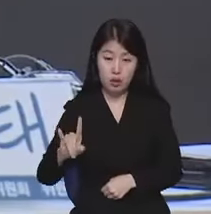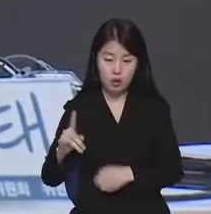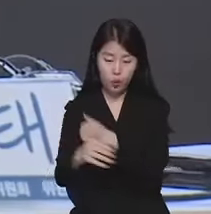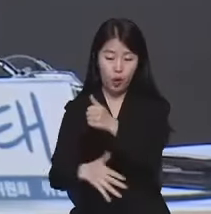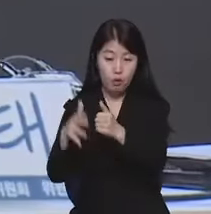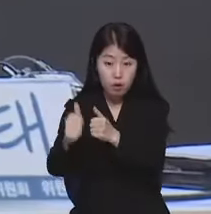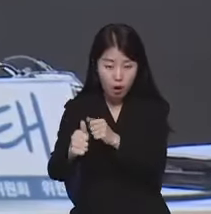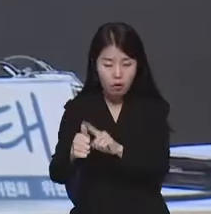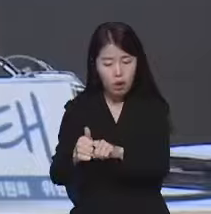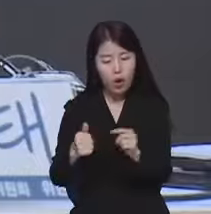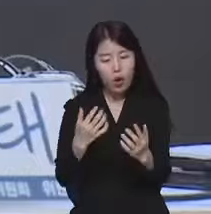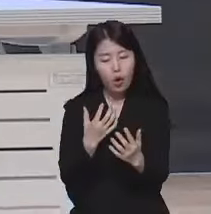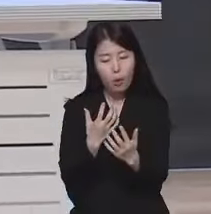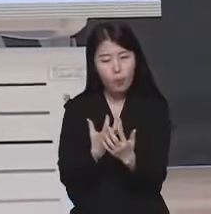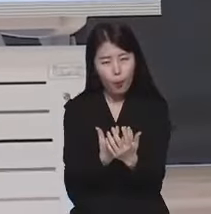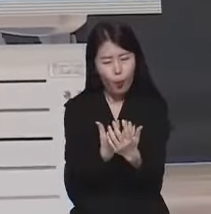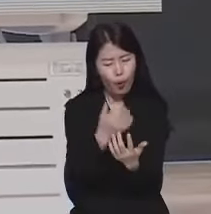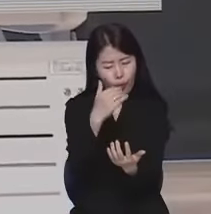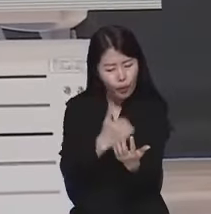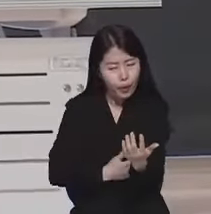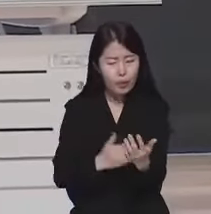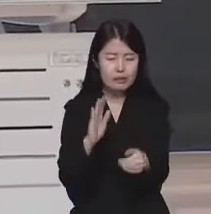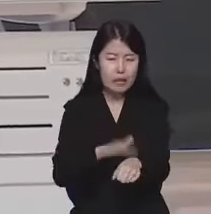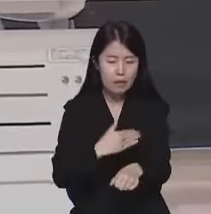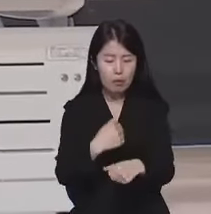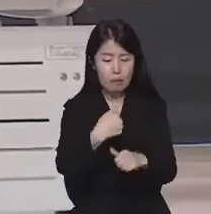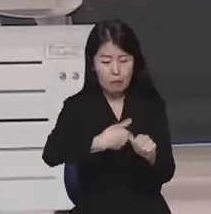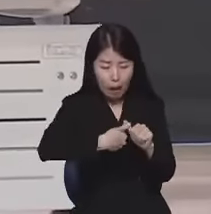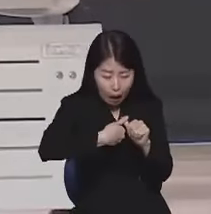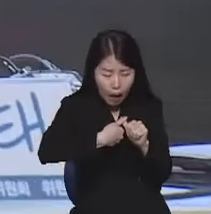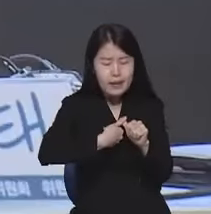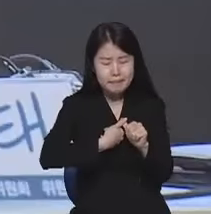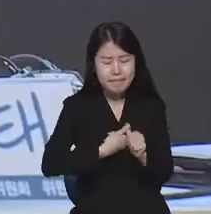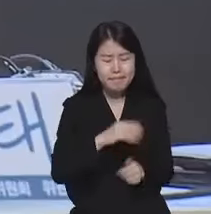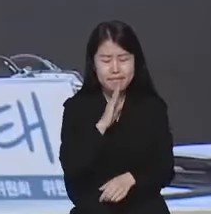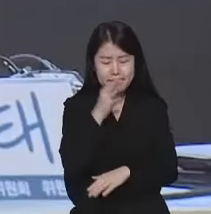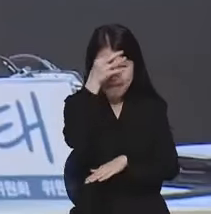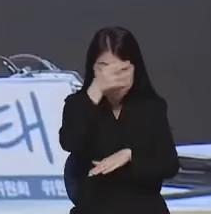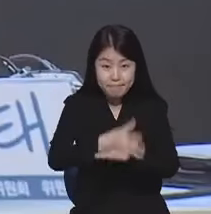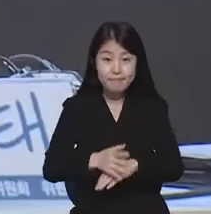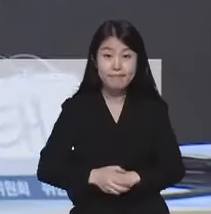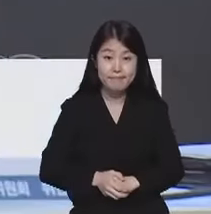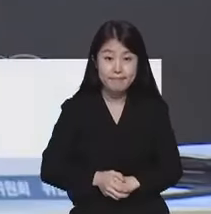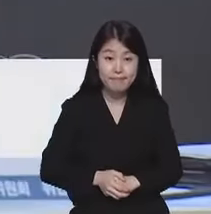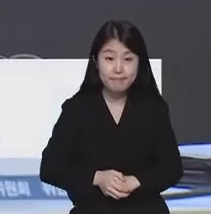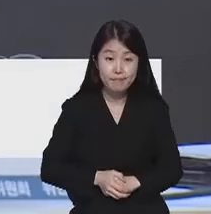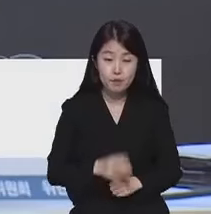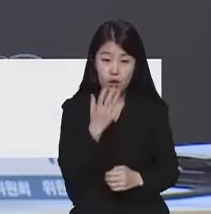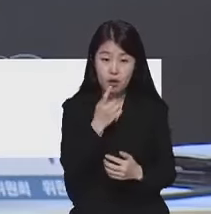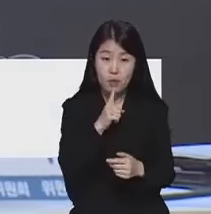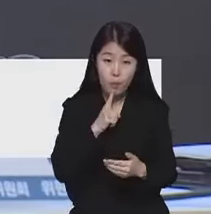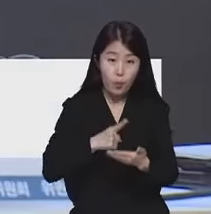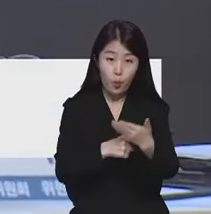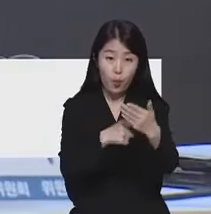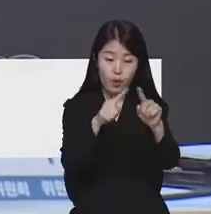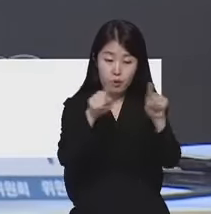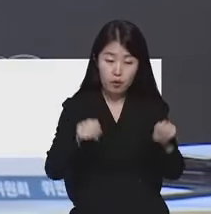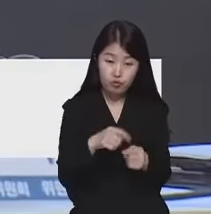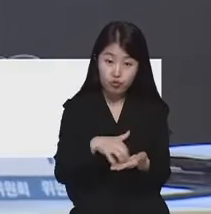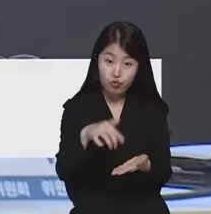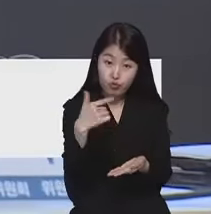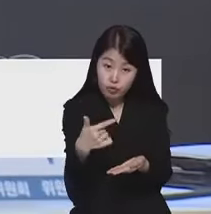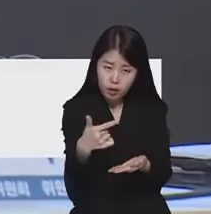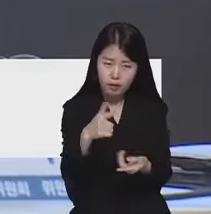보고서가 부실하게 작성됐다는 지적에 머리를 숙였습니다. 여섯 개의 보고서에 대한